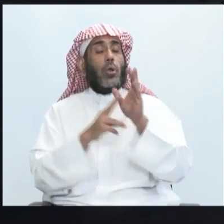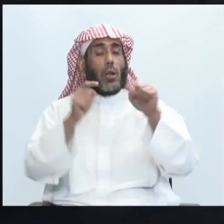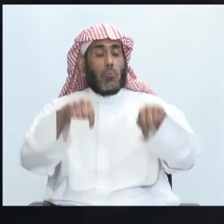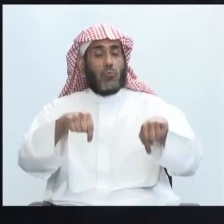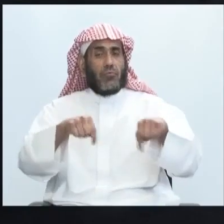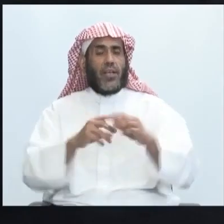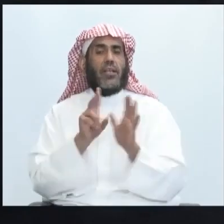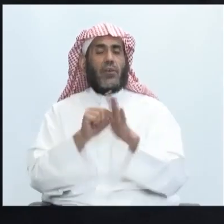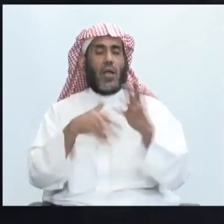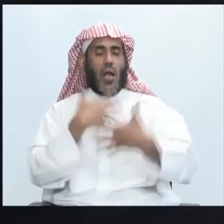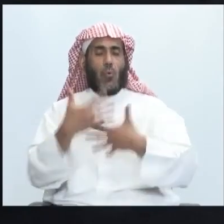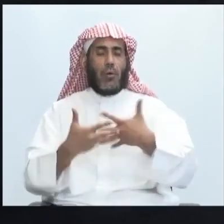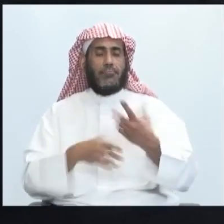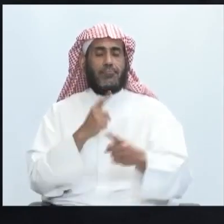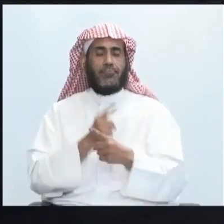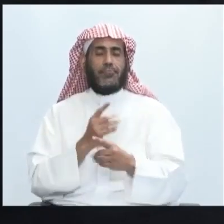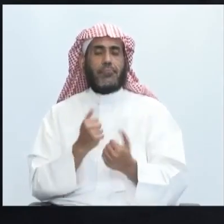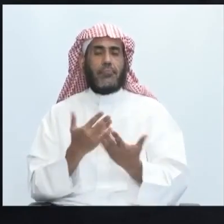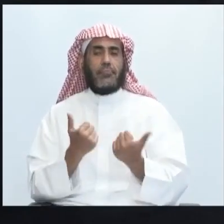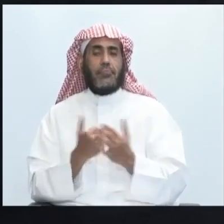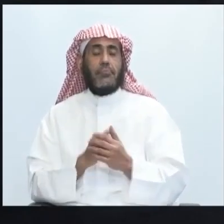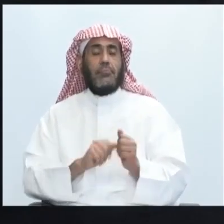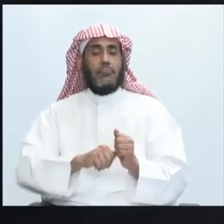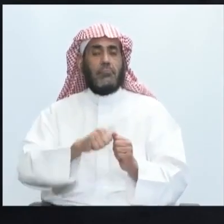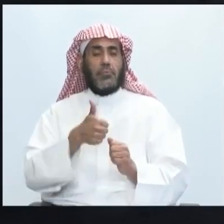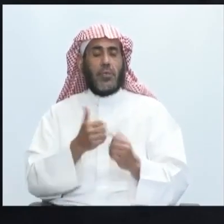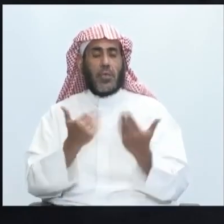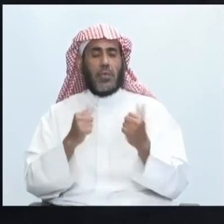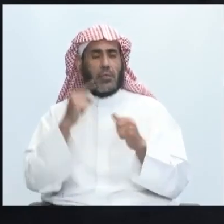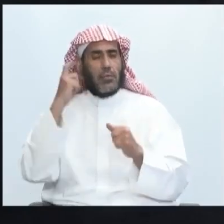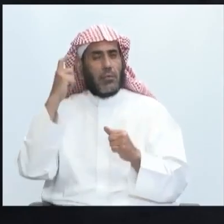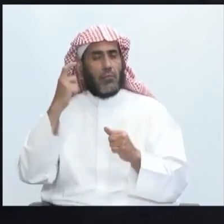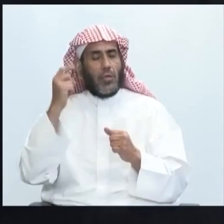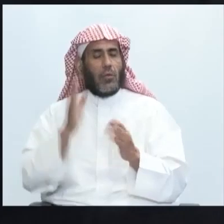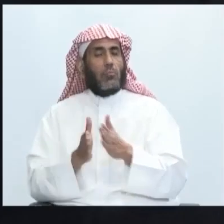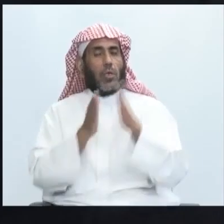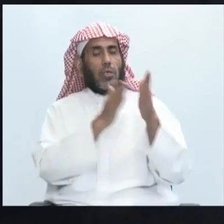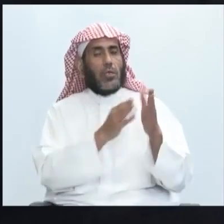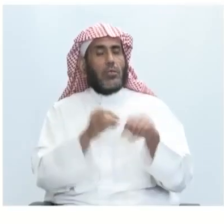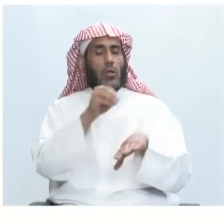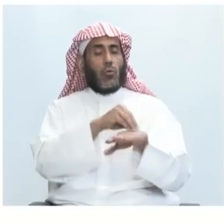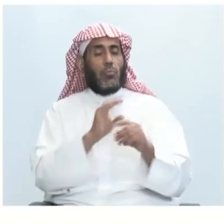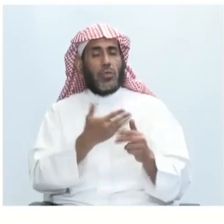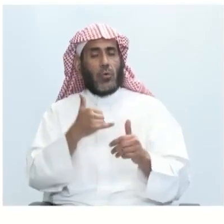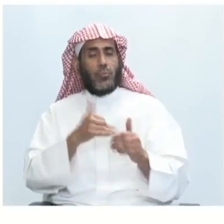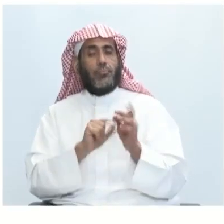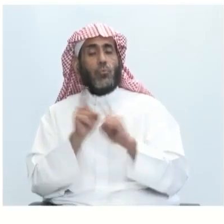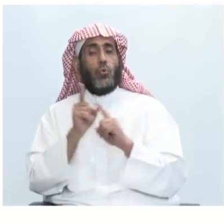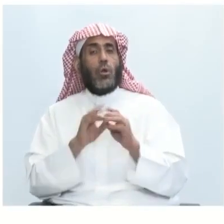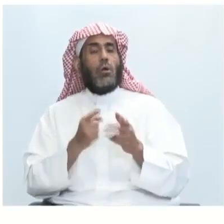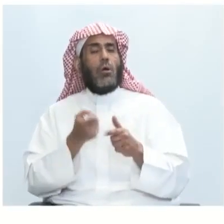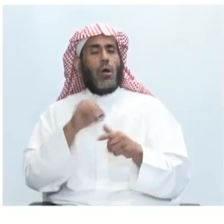هذه الفقره بامكانك ايضا التفكير سانتقل ثم سنعود هنا ايضا